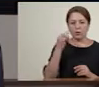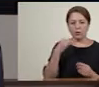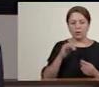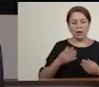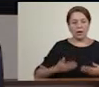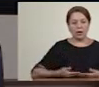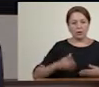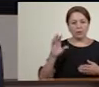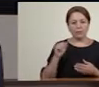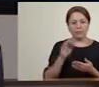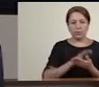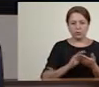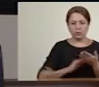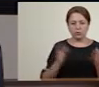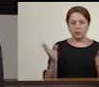bilan tanishamiz.